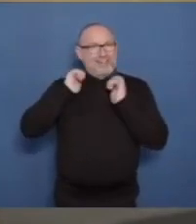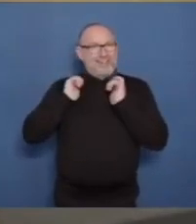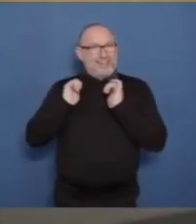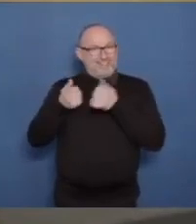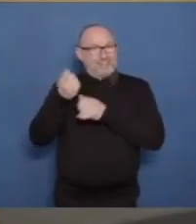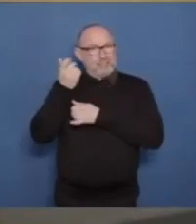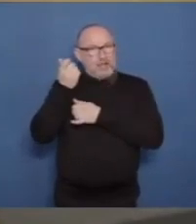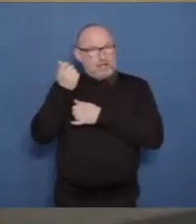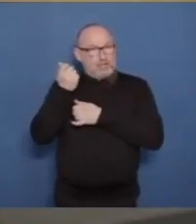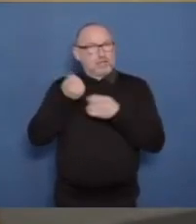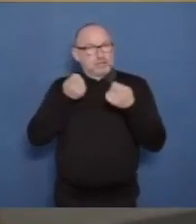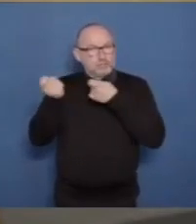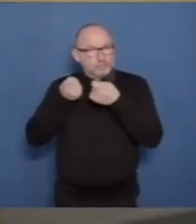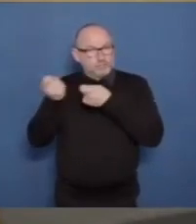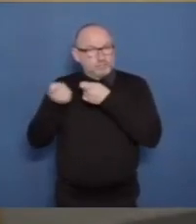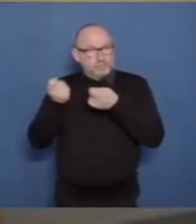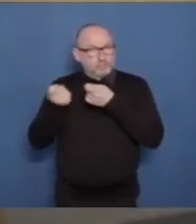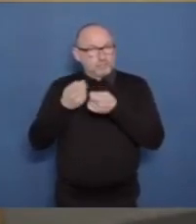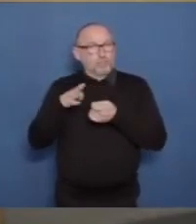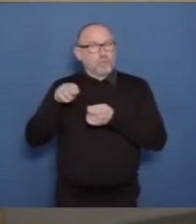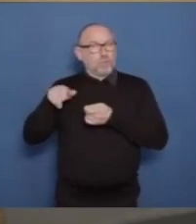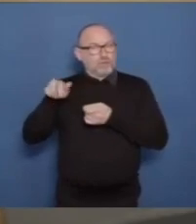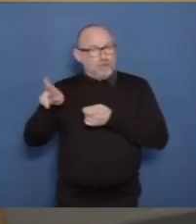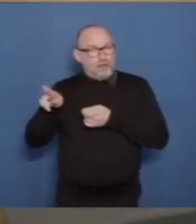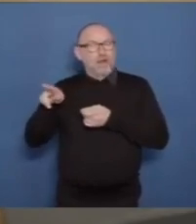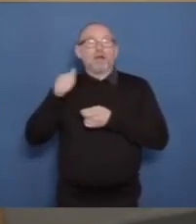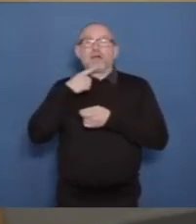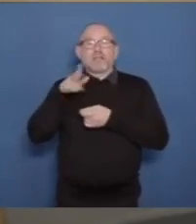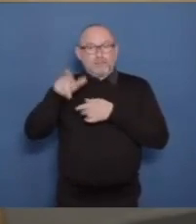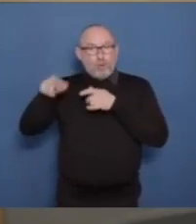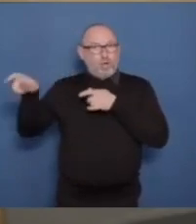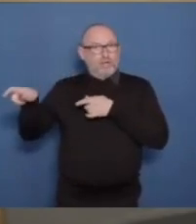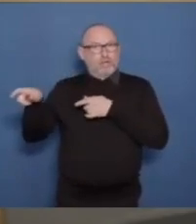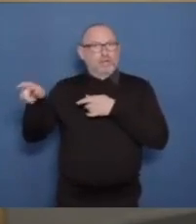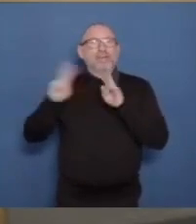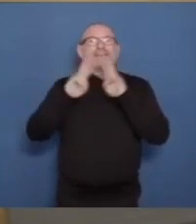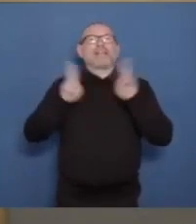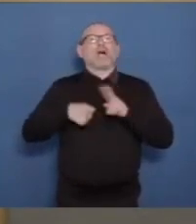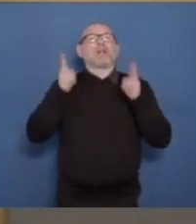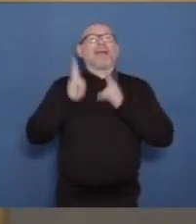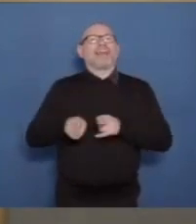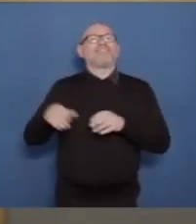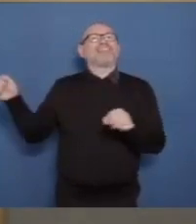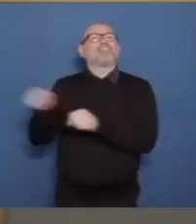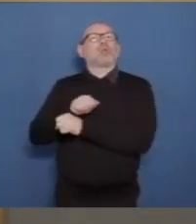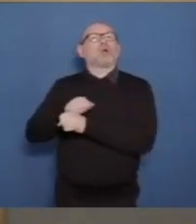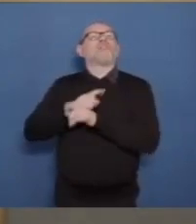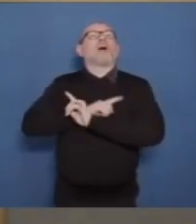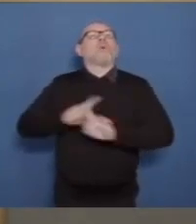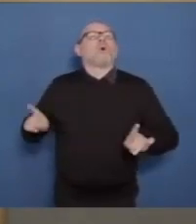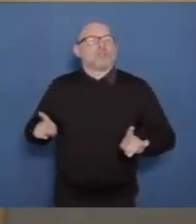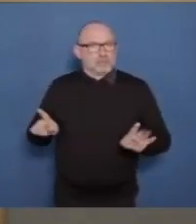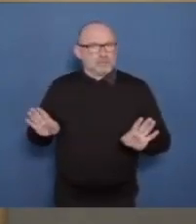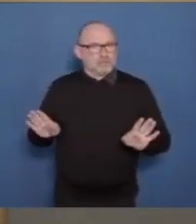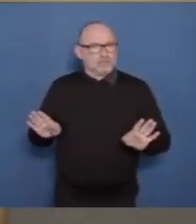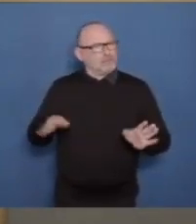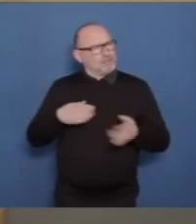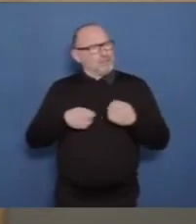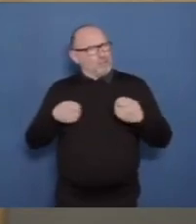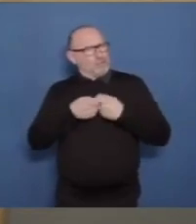Hilfsgeldern. Die Zerstörung von UN- und UNRWA-Gebäuden ist nach internationalem Recht verboten. Hat die Bundesregierung